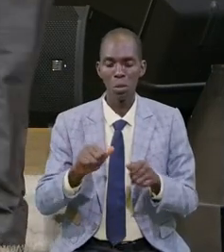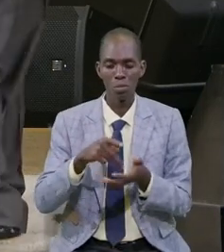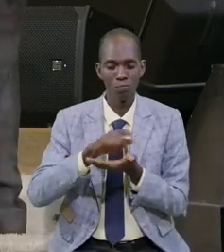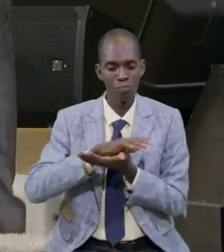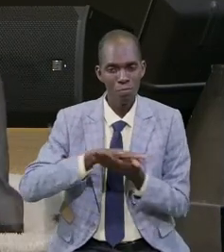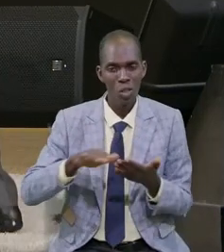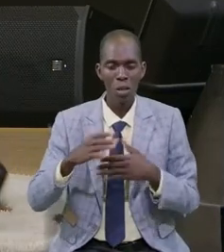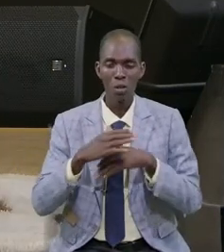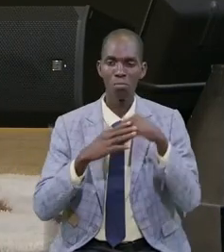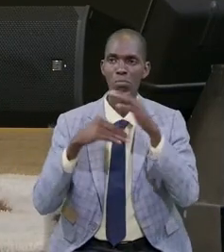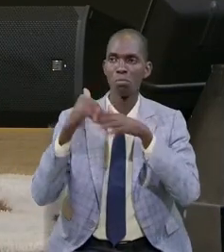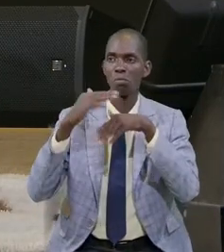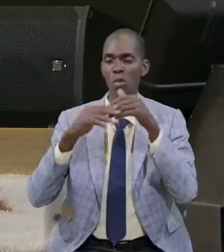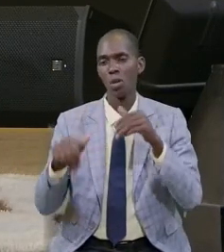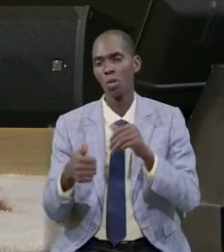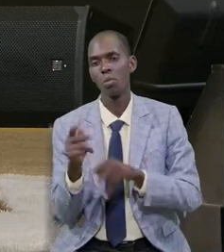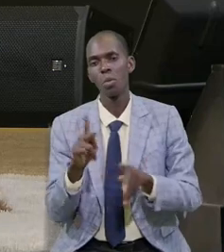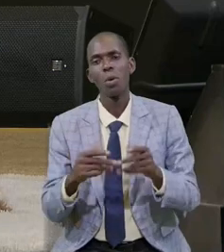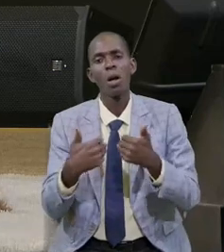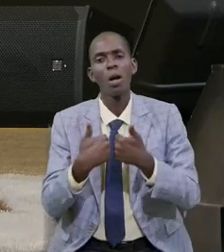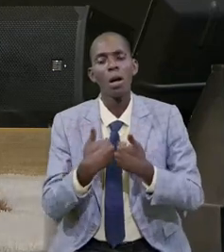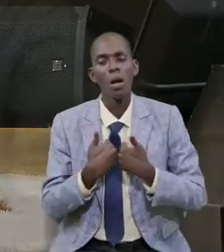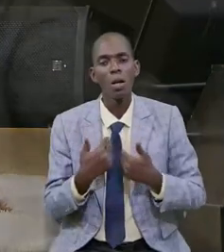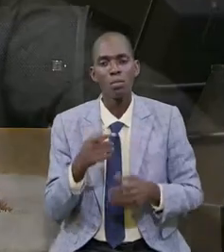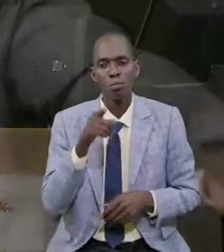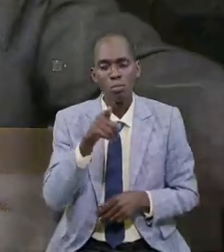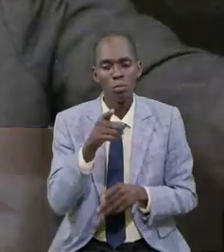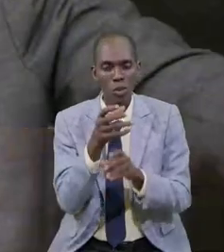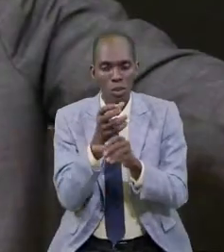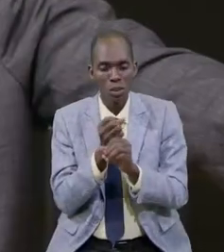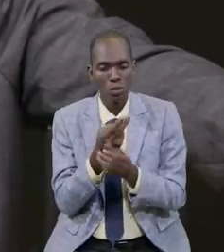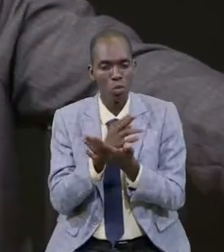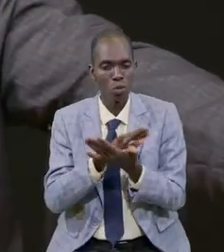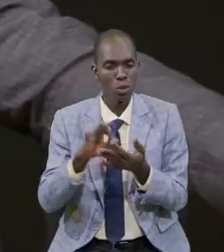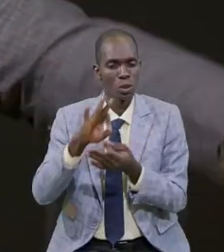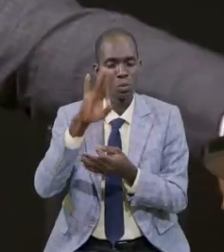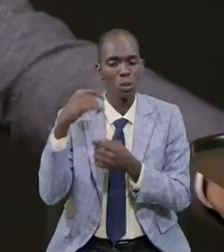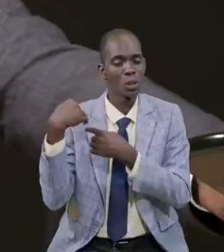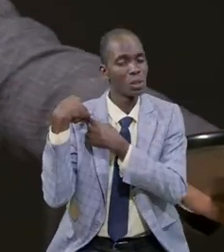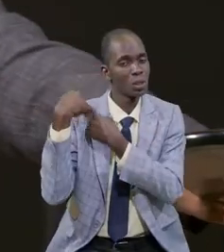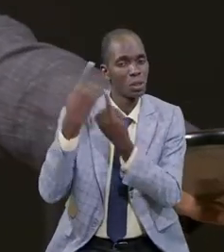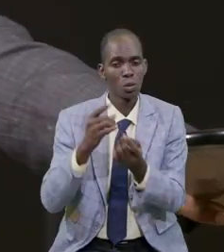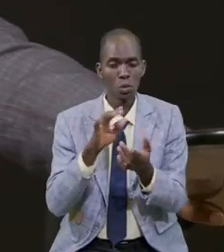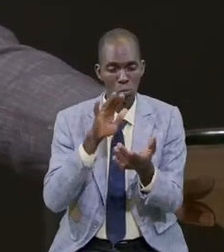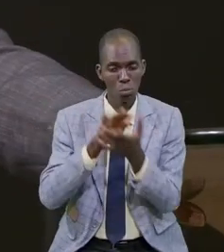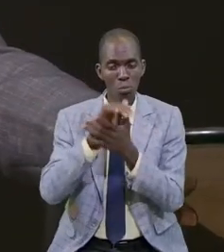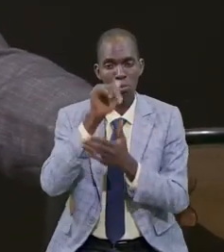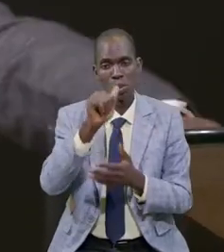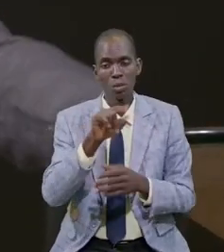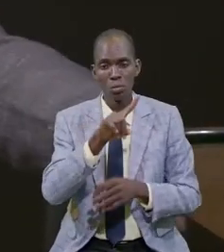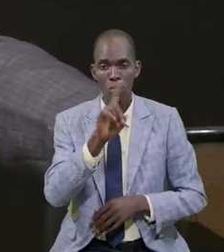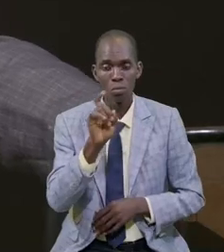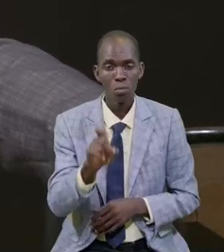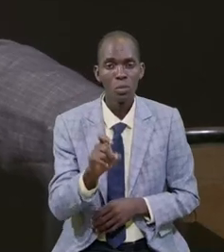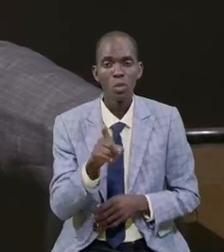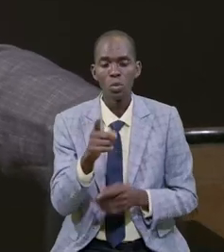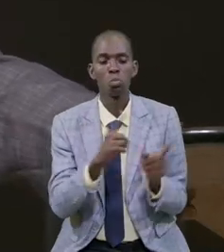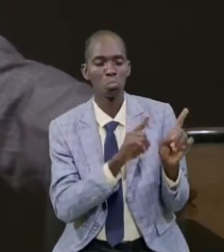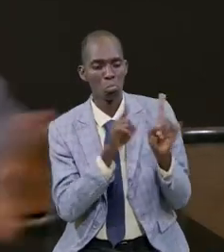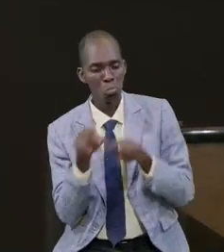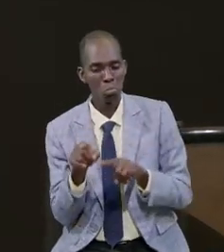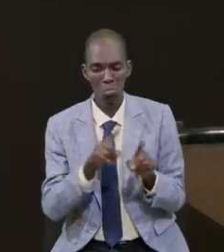être purificateur et édifiant. Avez-vous reçu le Saint-Esprit depuis que vous avez cru? Vous continuez à venir, vous n'êtes pas sauvé,